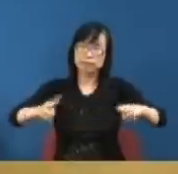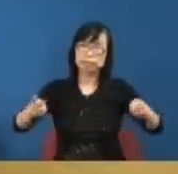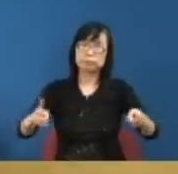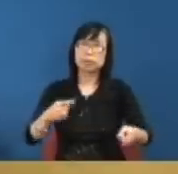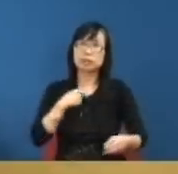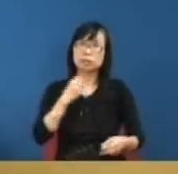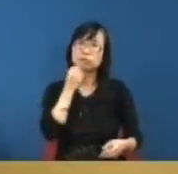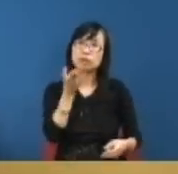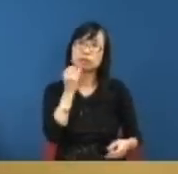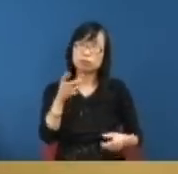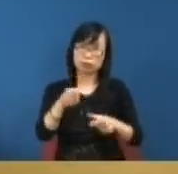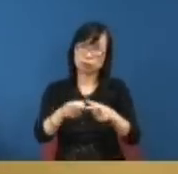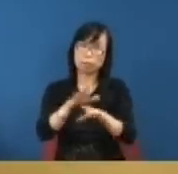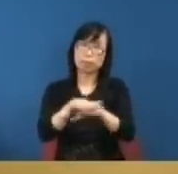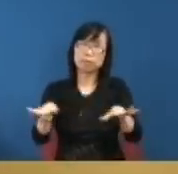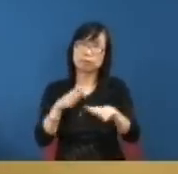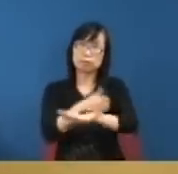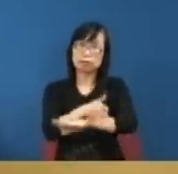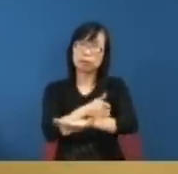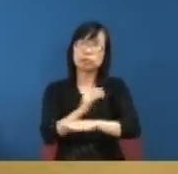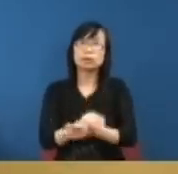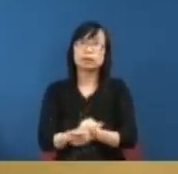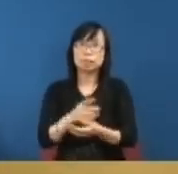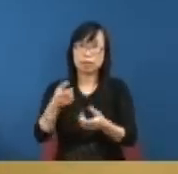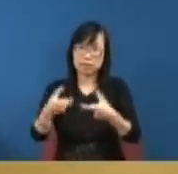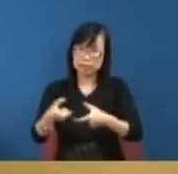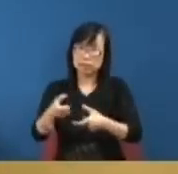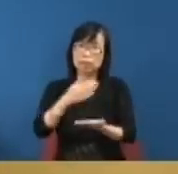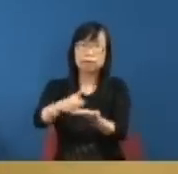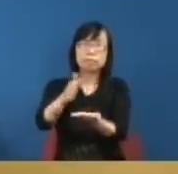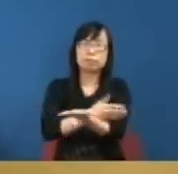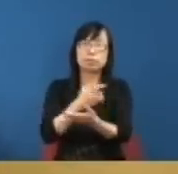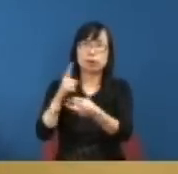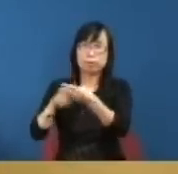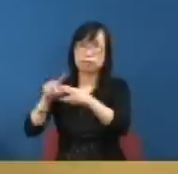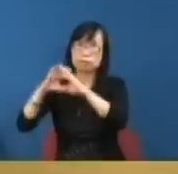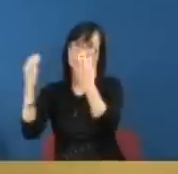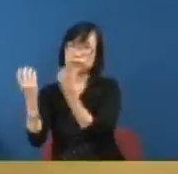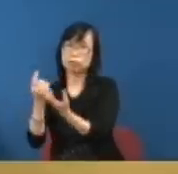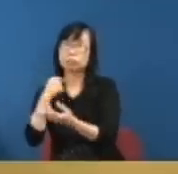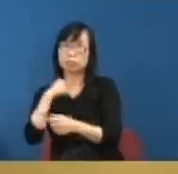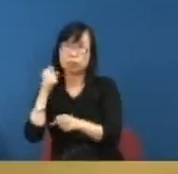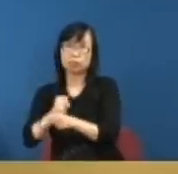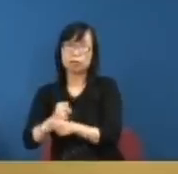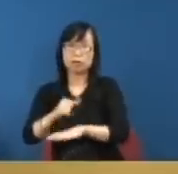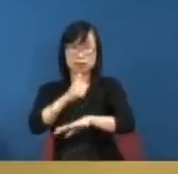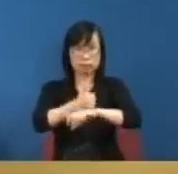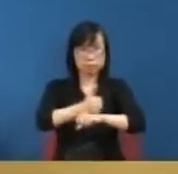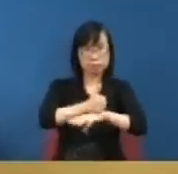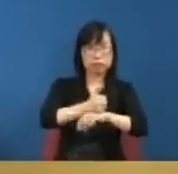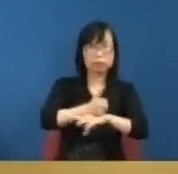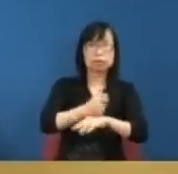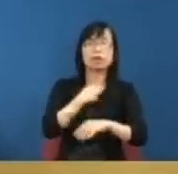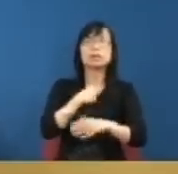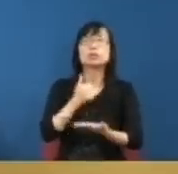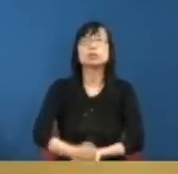提倡更加公平的社會資源和財產的分配的時候，這個民主的制度就是做這件事。在這個基礎上面，我們一定要